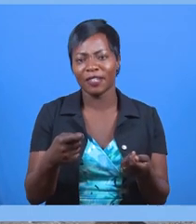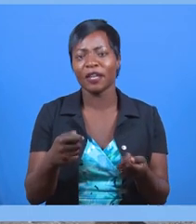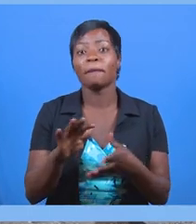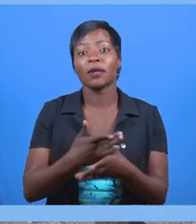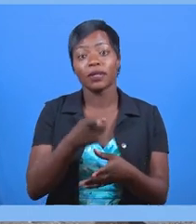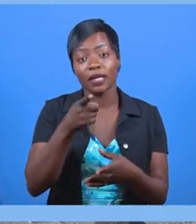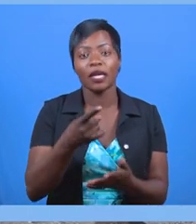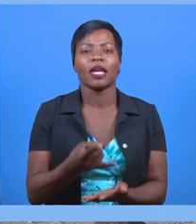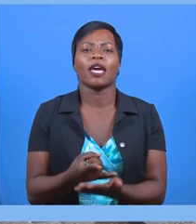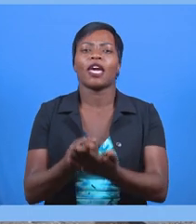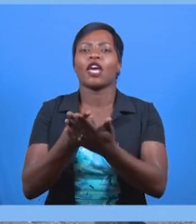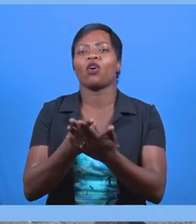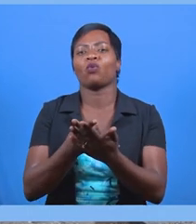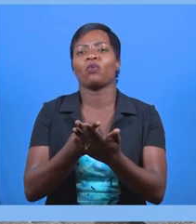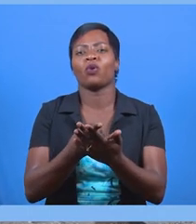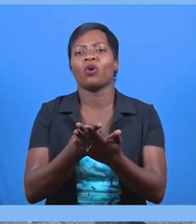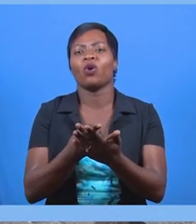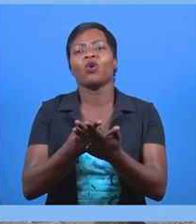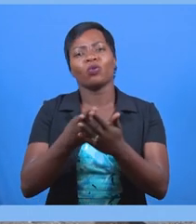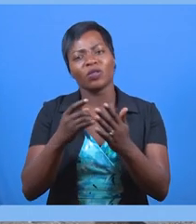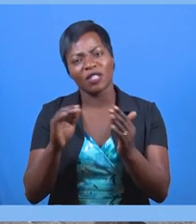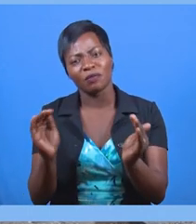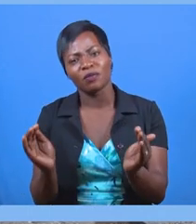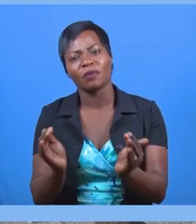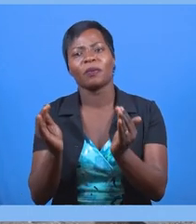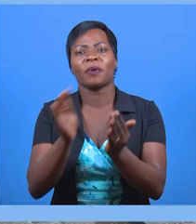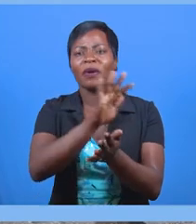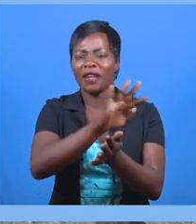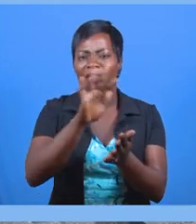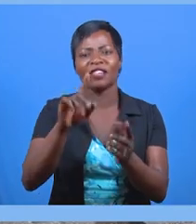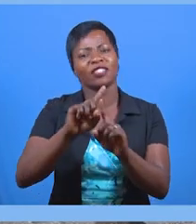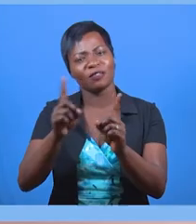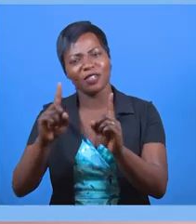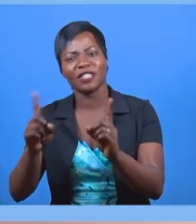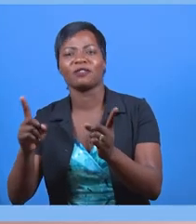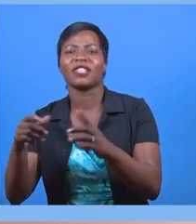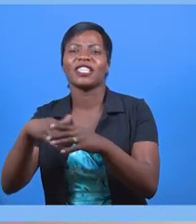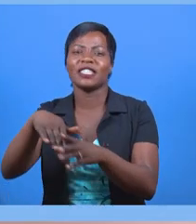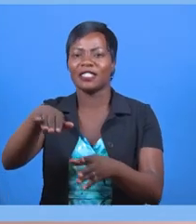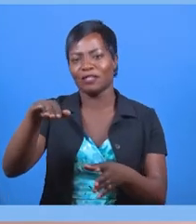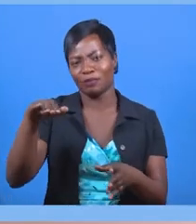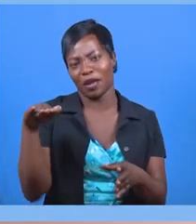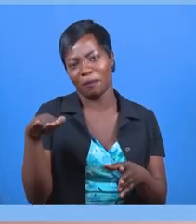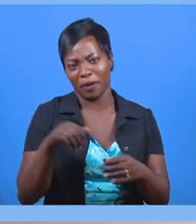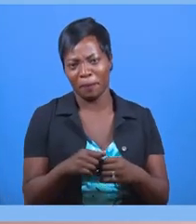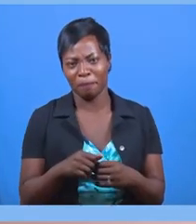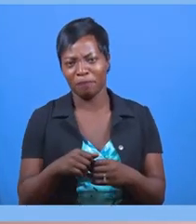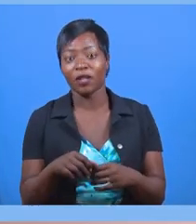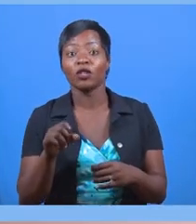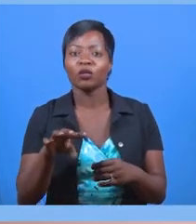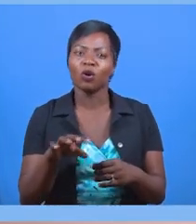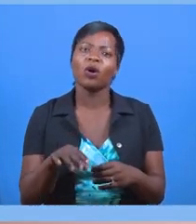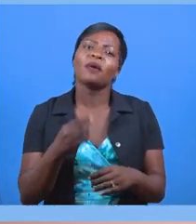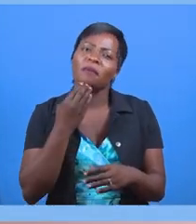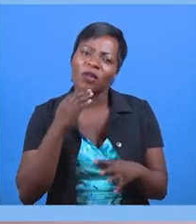inozotibatsira mukusimudzira bandiko redu retourism ndizvozvo chaizvo vataura vabva vaisa neimwe tsumo kuti